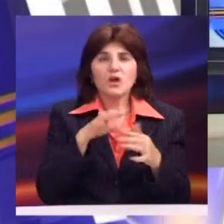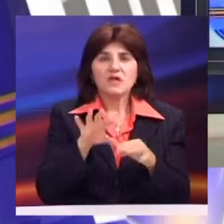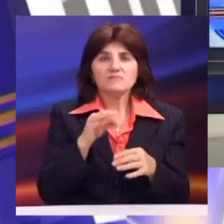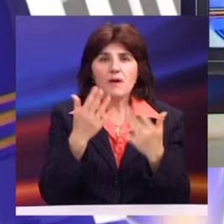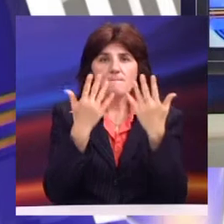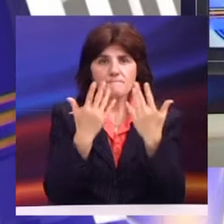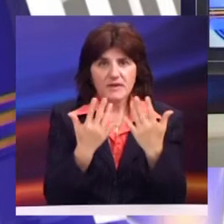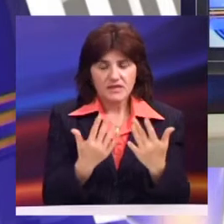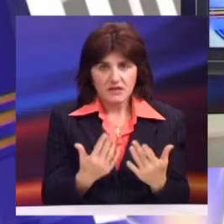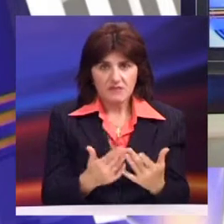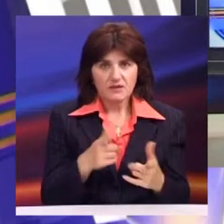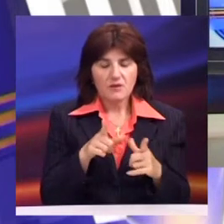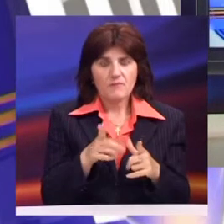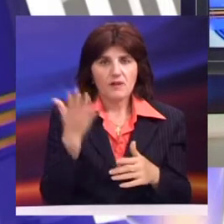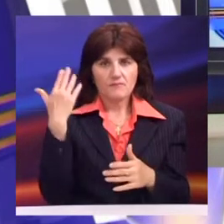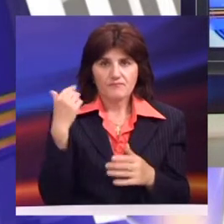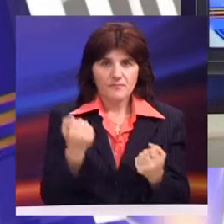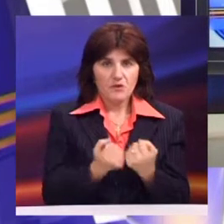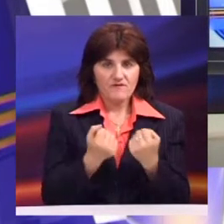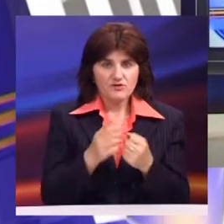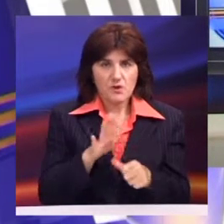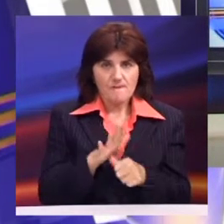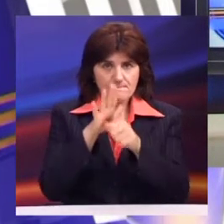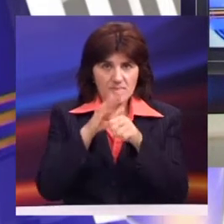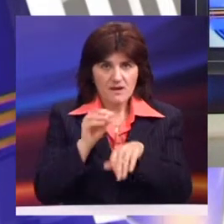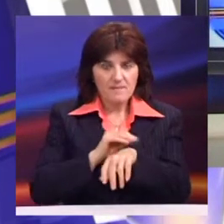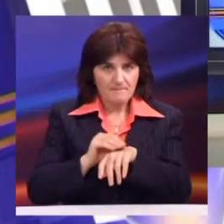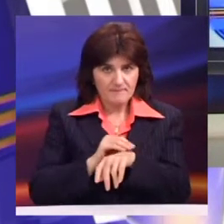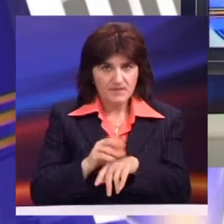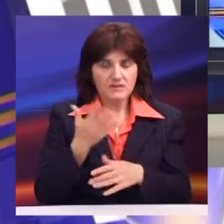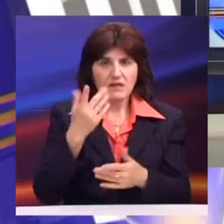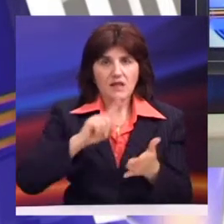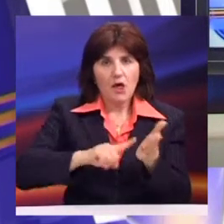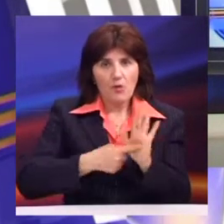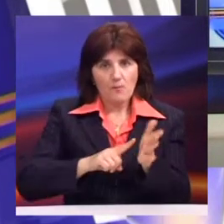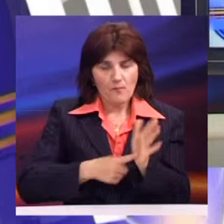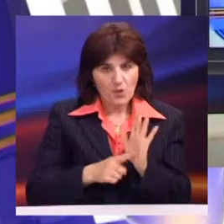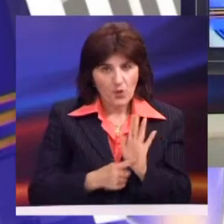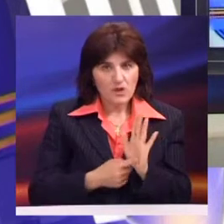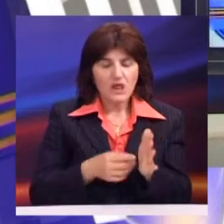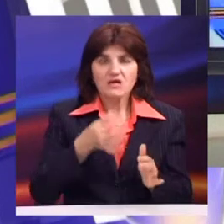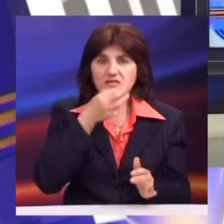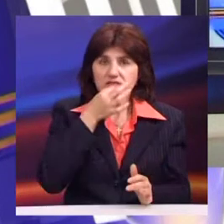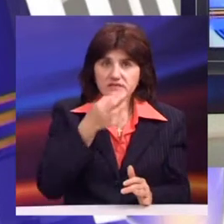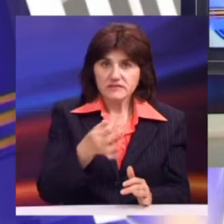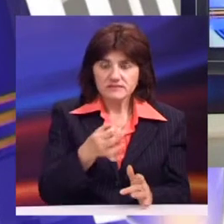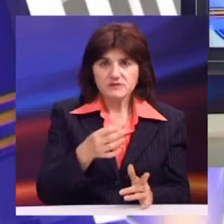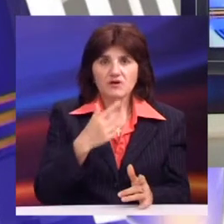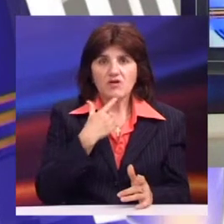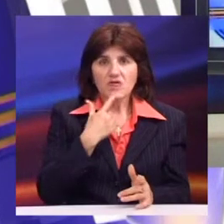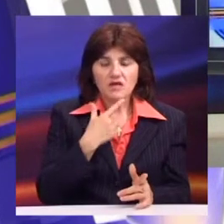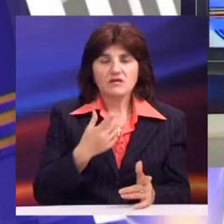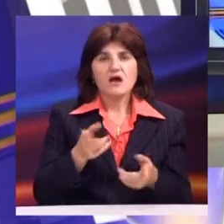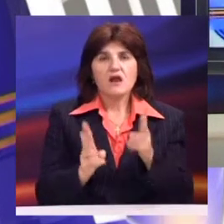matematike. Na probnom testu održanom u maju, osmaci su ostvarili nizak broj poena, pogotovo iz srpskog jezika,